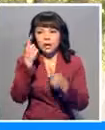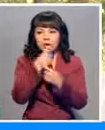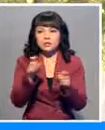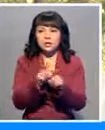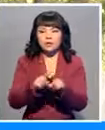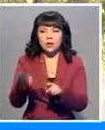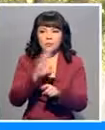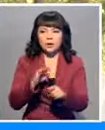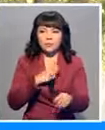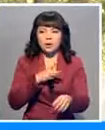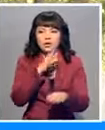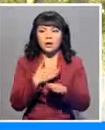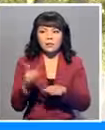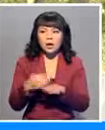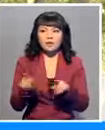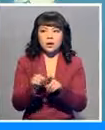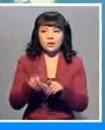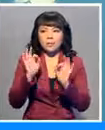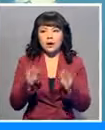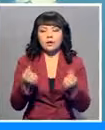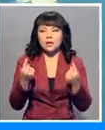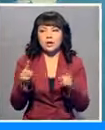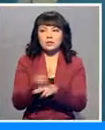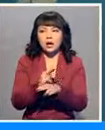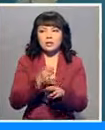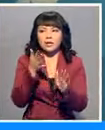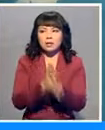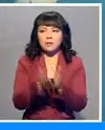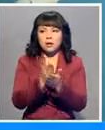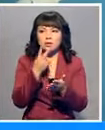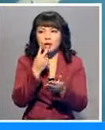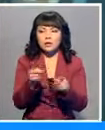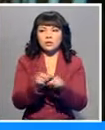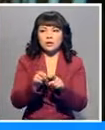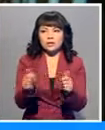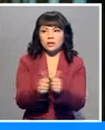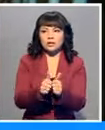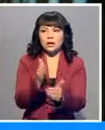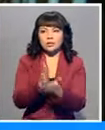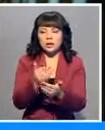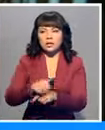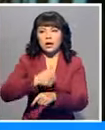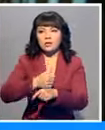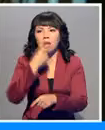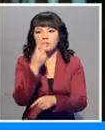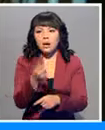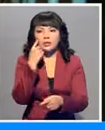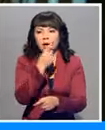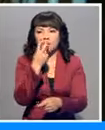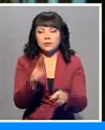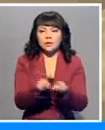кездері қайсы бір істі науқандық деп қарайтын әдет таптық. Бұл жерде де тап сондай шикілік. Оны биліктегілер де мойындап отыр. Олардың